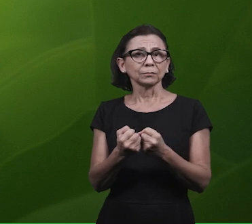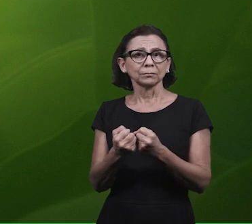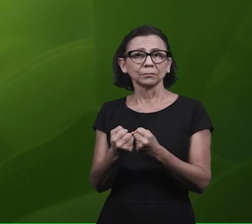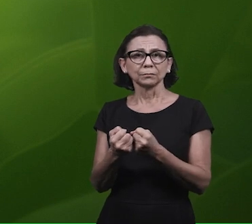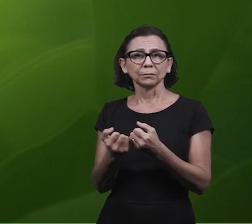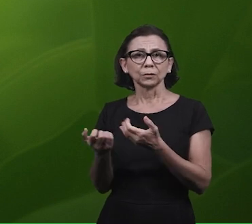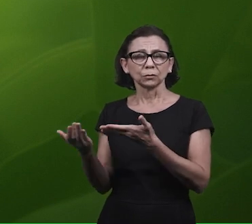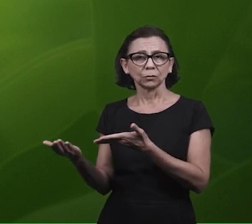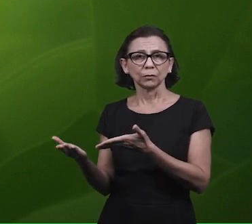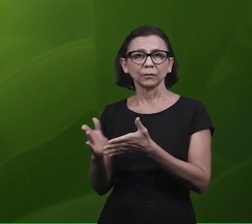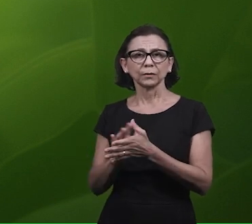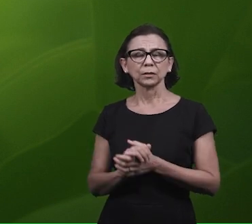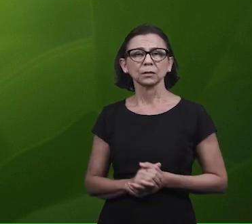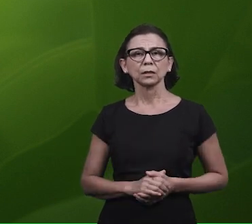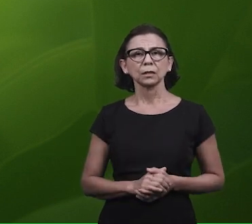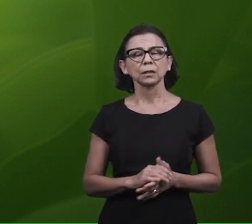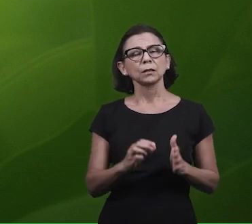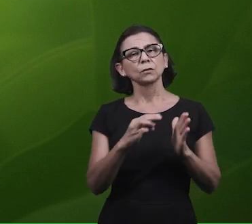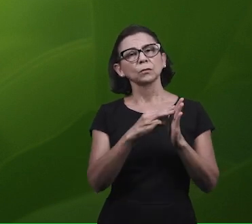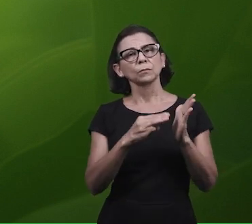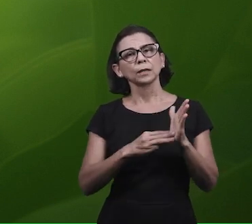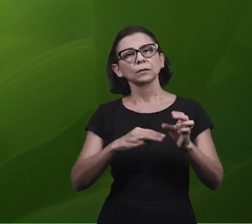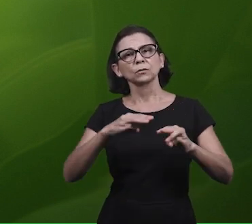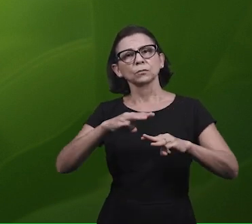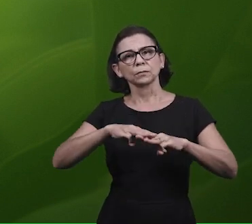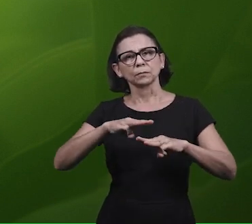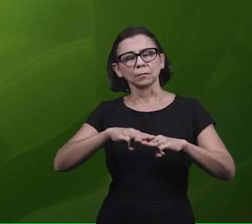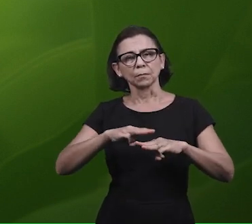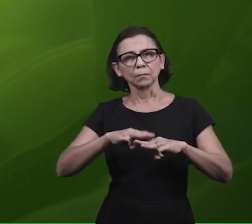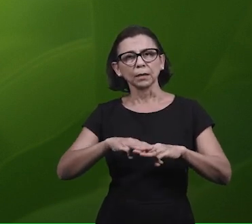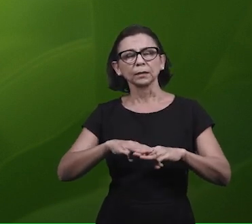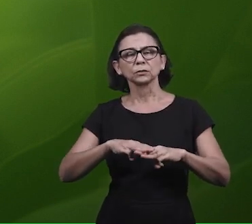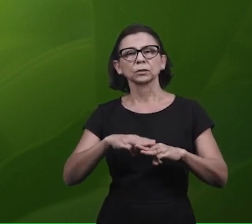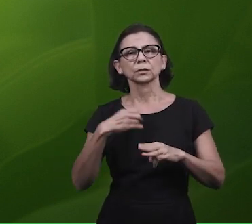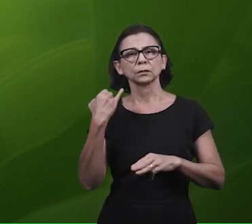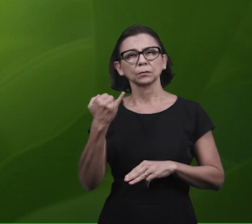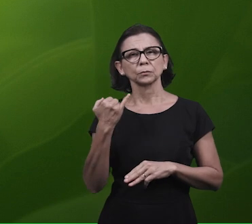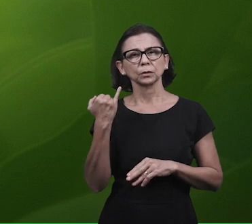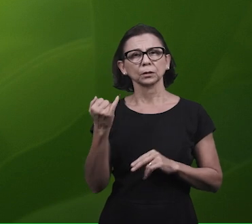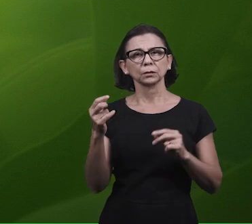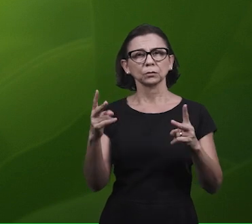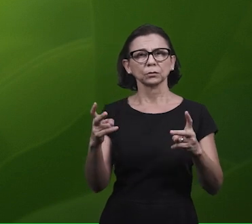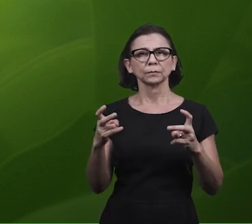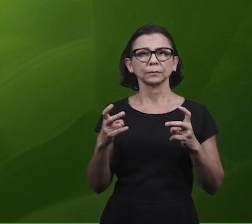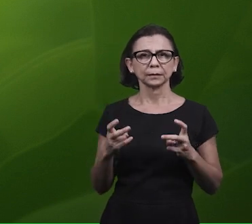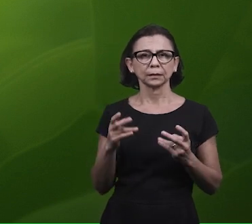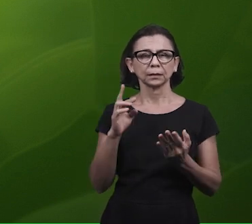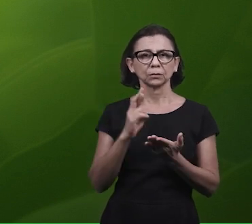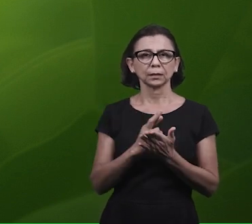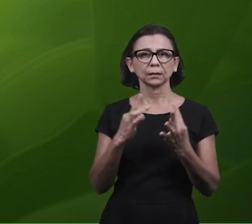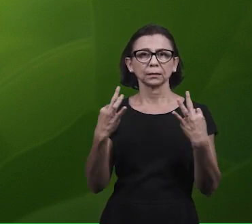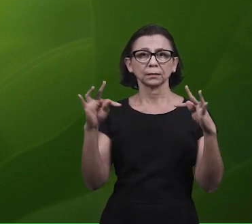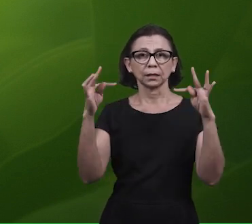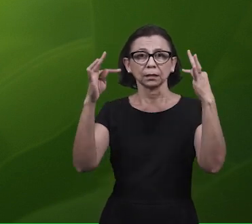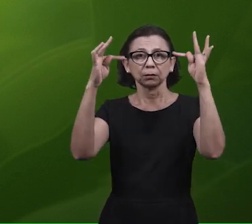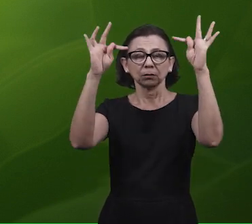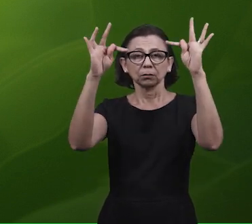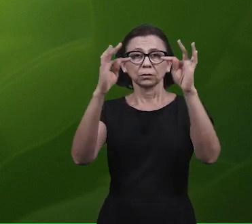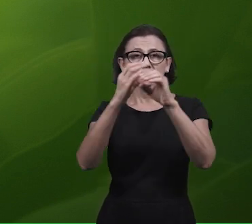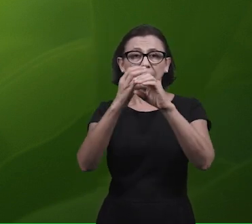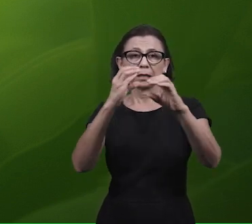est intéressant de noter que les méthodes mathématiques développées par les sciences humaines touchent des résultats